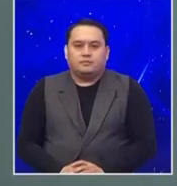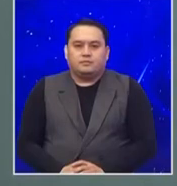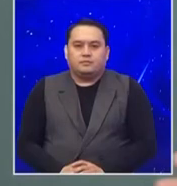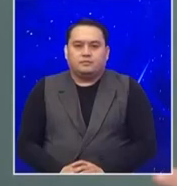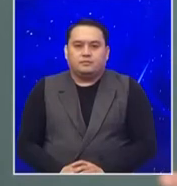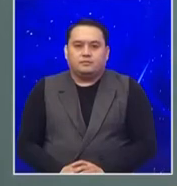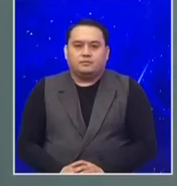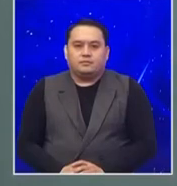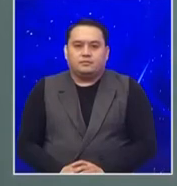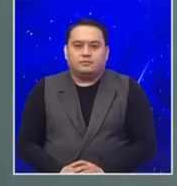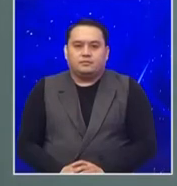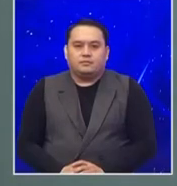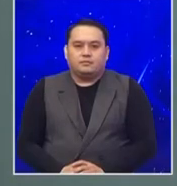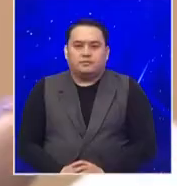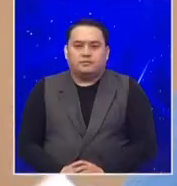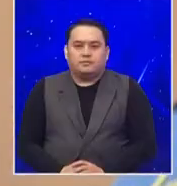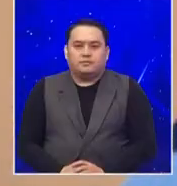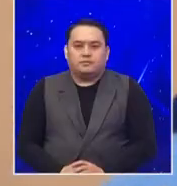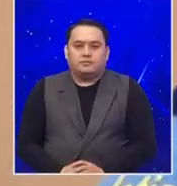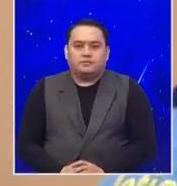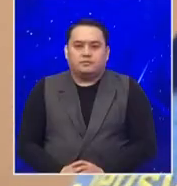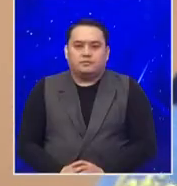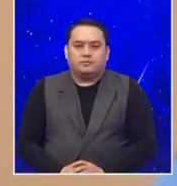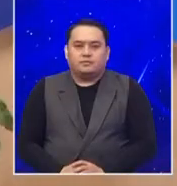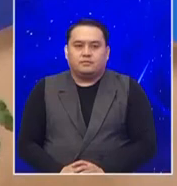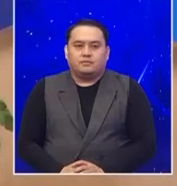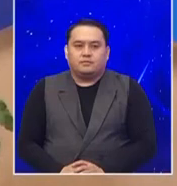боп, циргенсиз ах паракка жырдан калам.